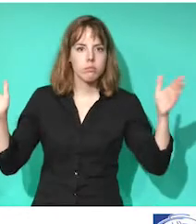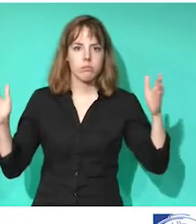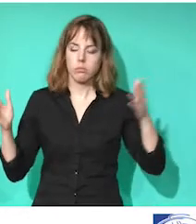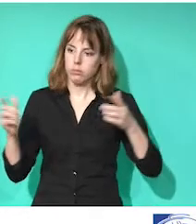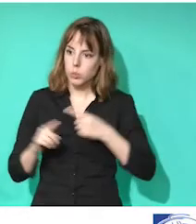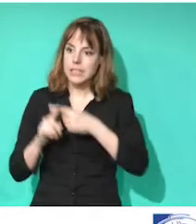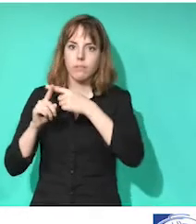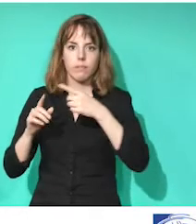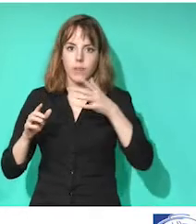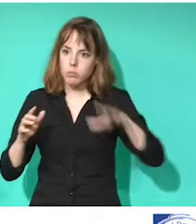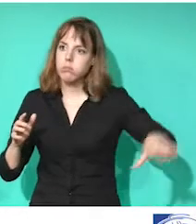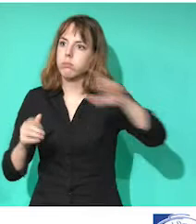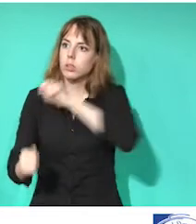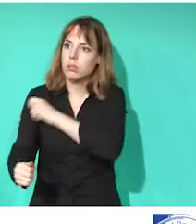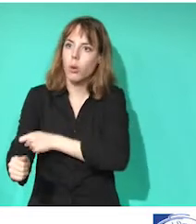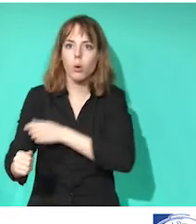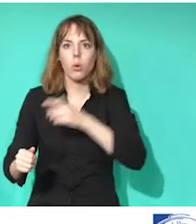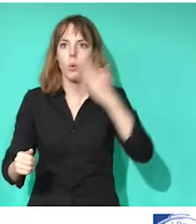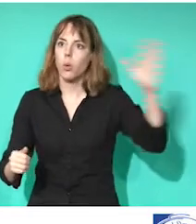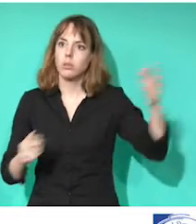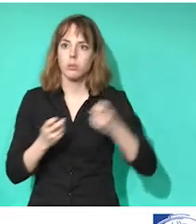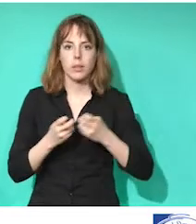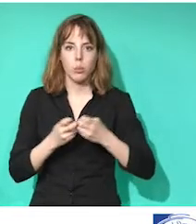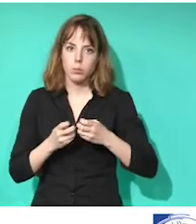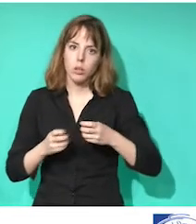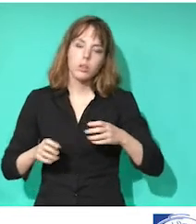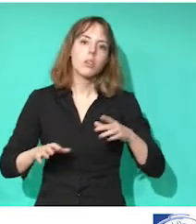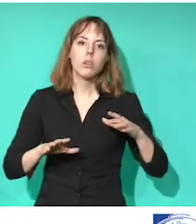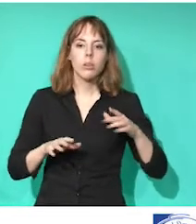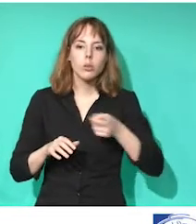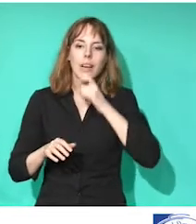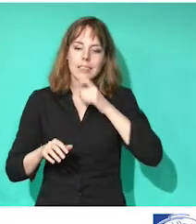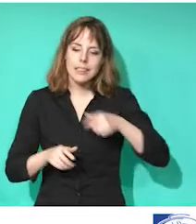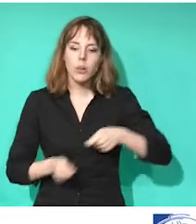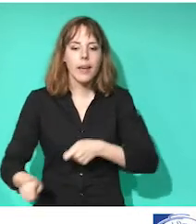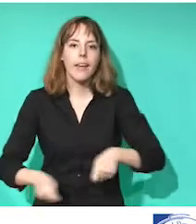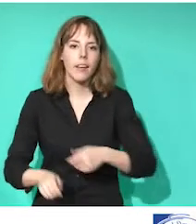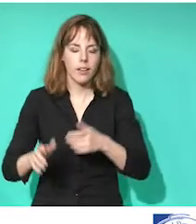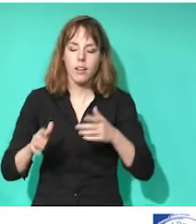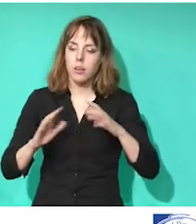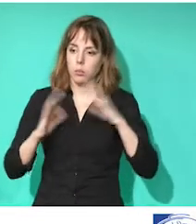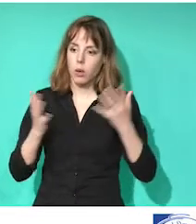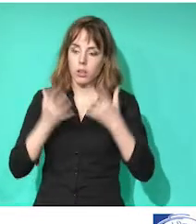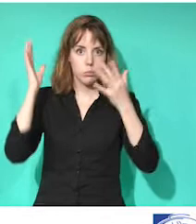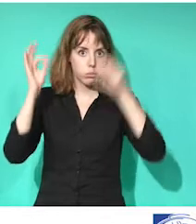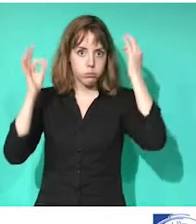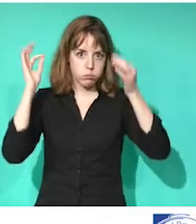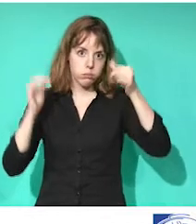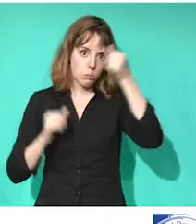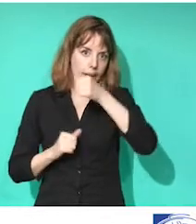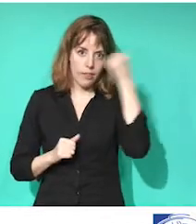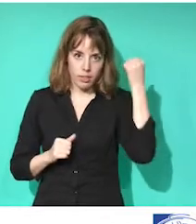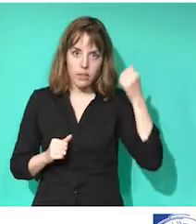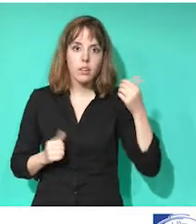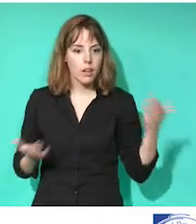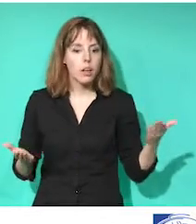glace, le hand, mais je suis aussi marraine de l'entreprise, du Cercle Interhel, donc avec ces deux casquettes, je trouve que témoigner